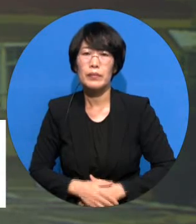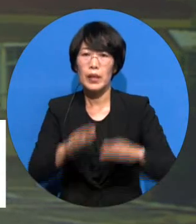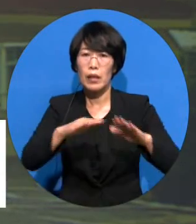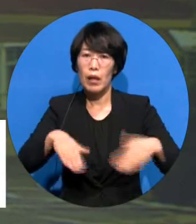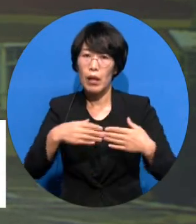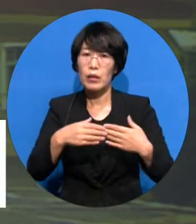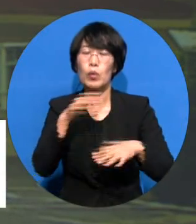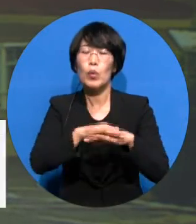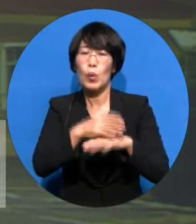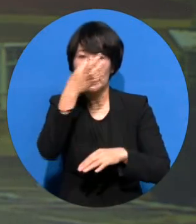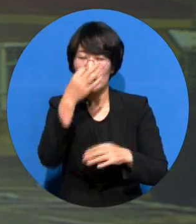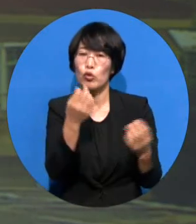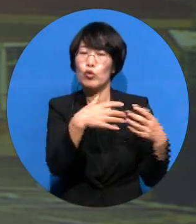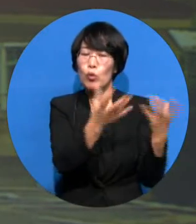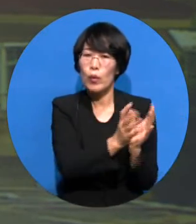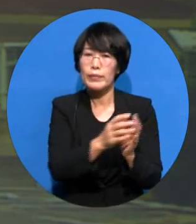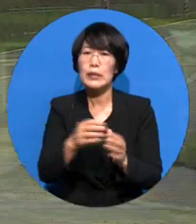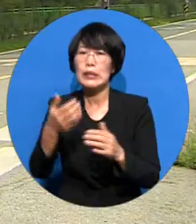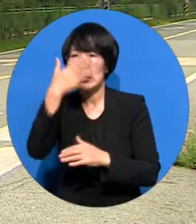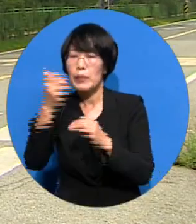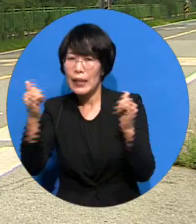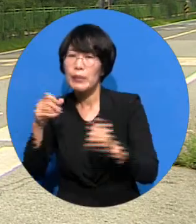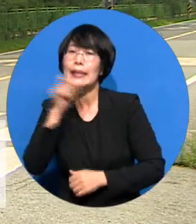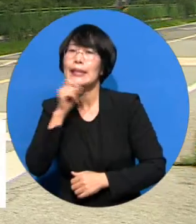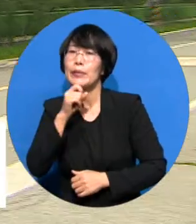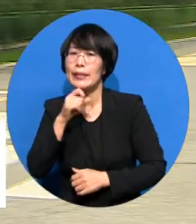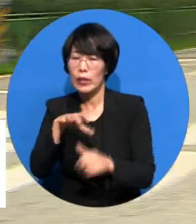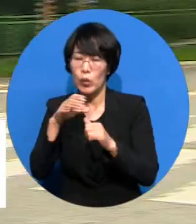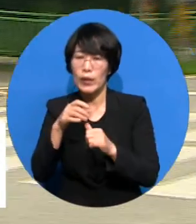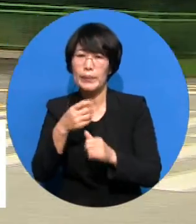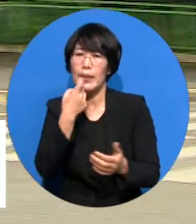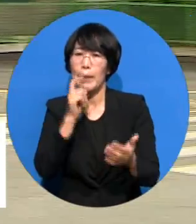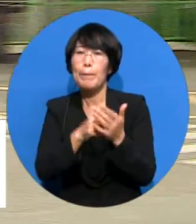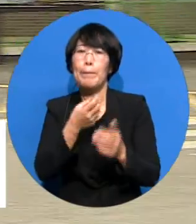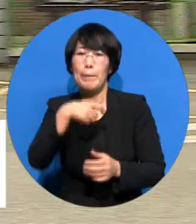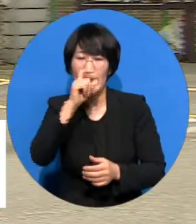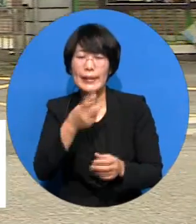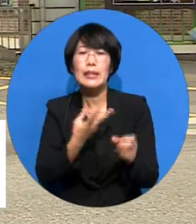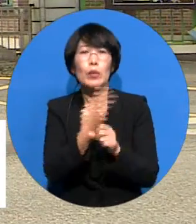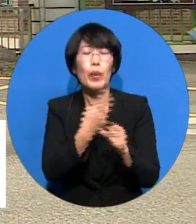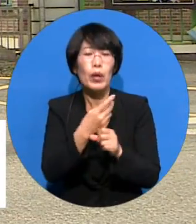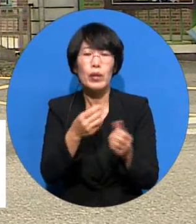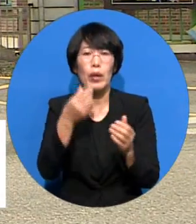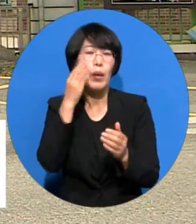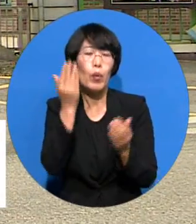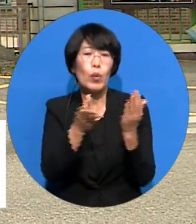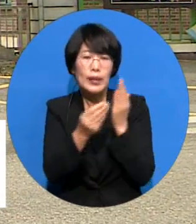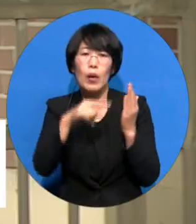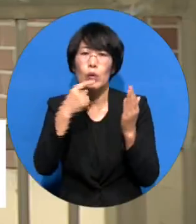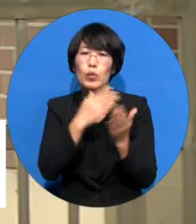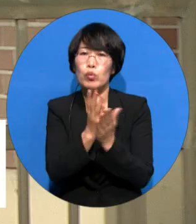전라남도 농업기술원이 젊은 소비자들의 취향을 고려해 손쉽게 마실 수 있는 녹차와 홍차 음료 5종을 개발해